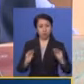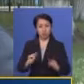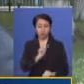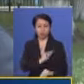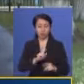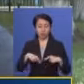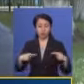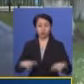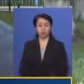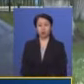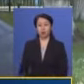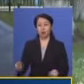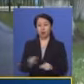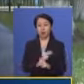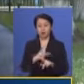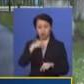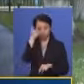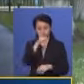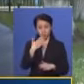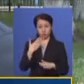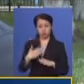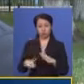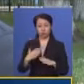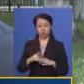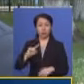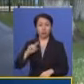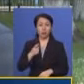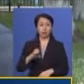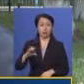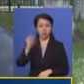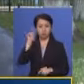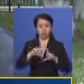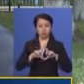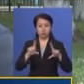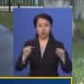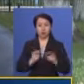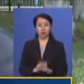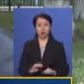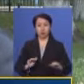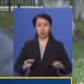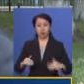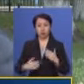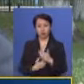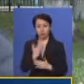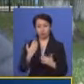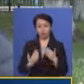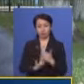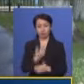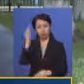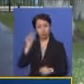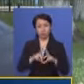другое. Ремонты уже в этом году закончены. 1 сентября в школу пошли уже, дети пошли в обновленные